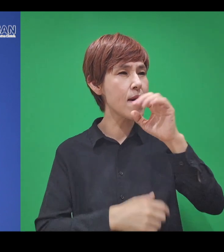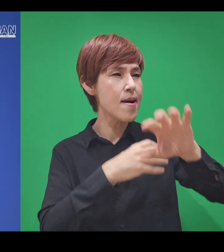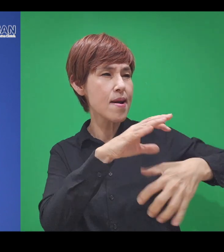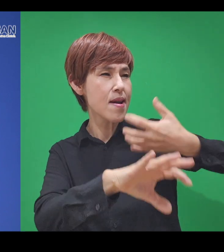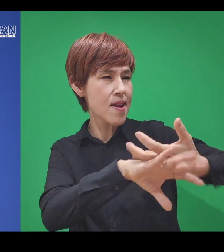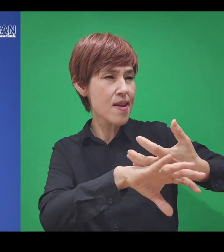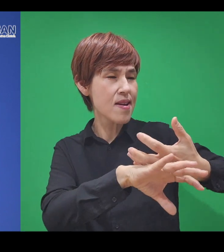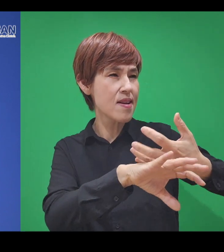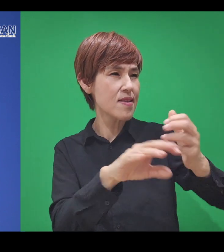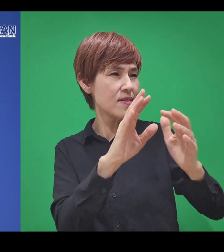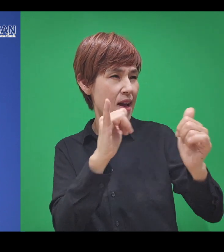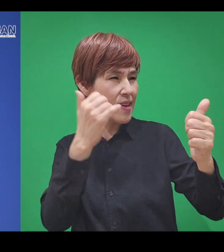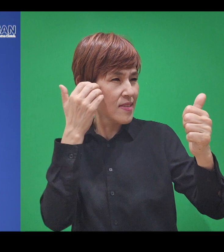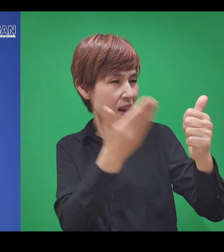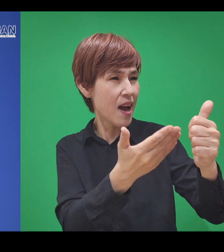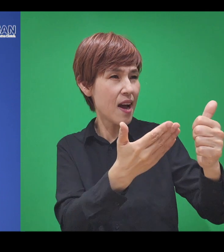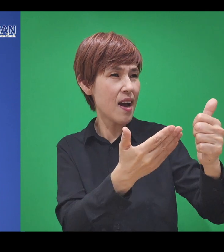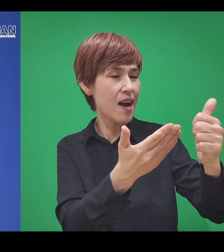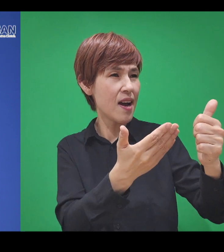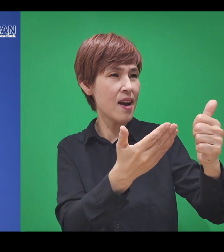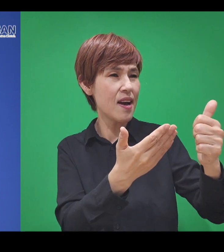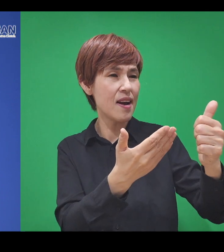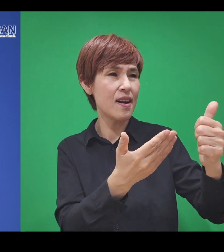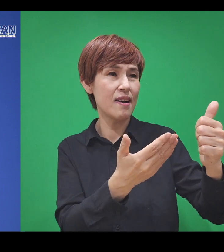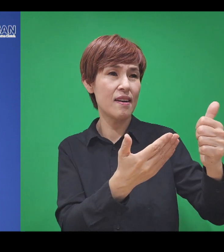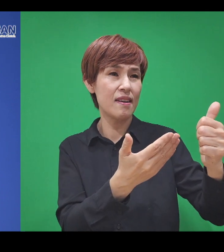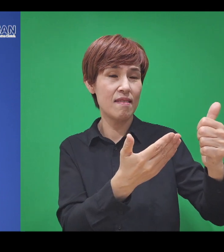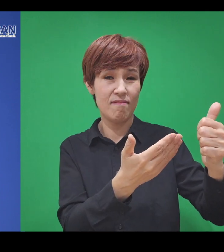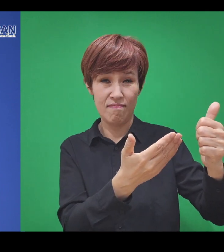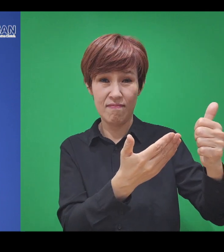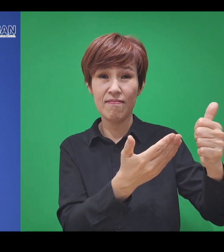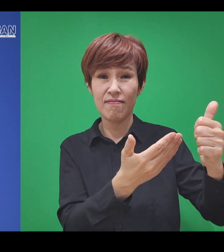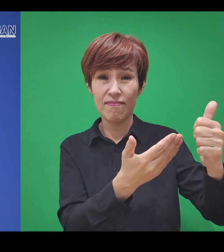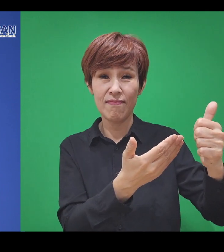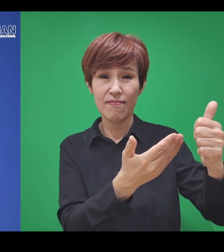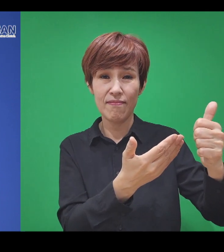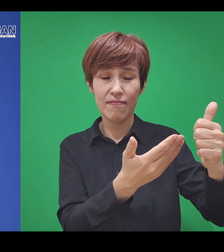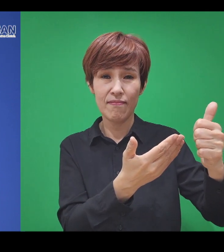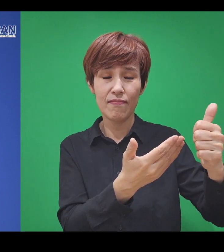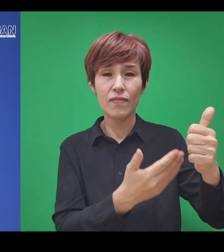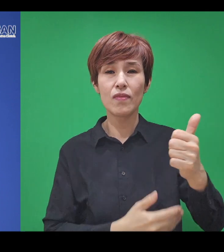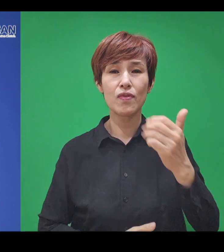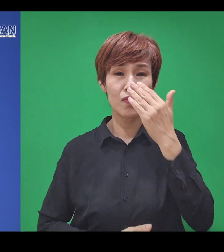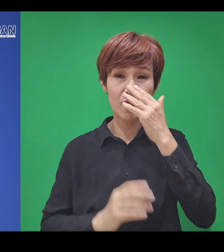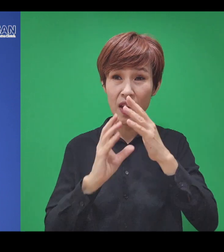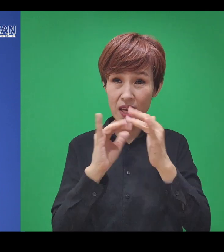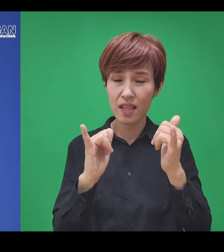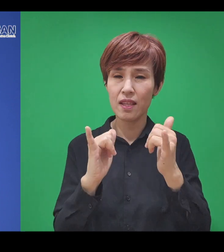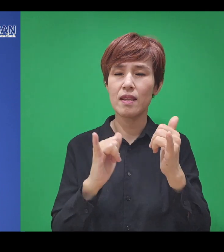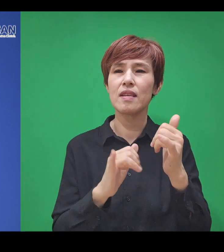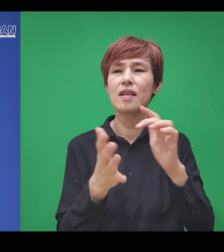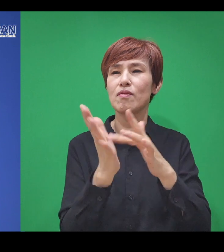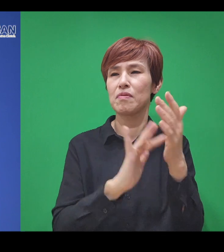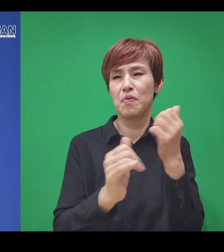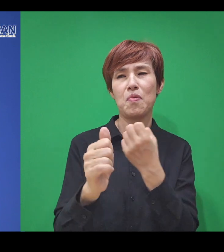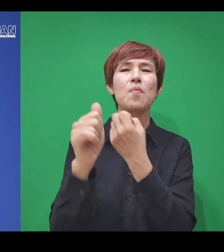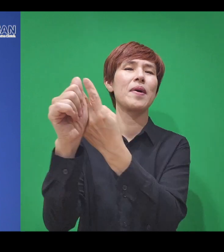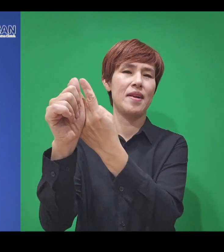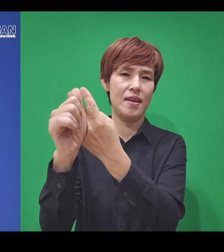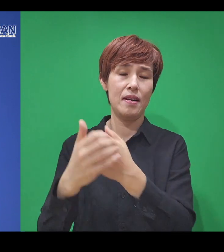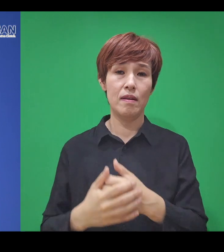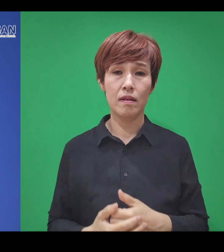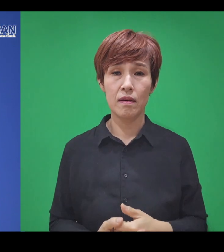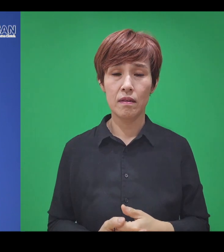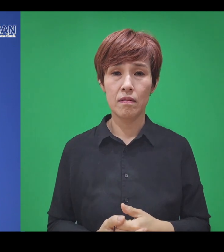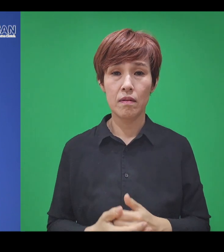세우는 혁명가 정치가로서의 왕이냐라고 물었던 겁니다. 유대인들이 그렇게 고발했으니까요.